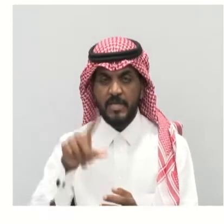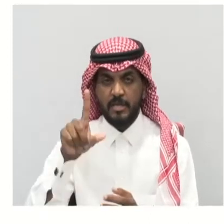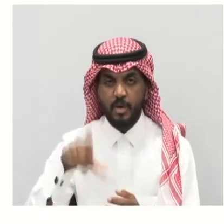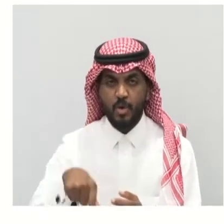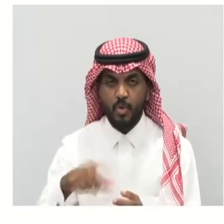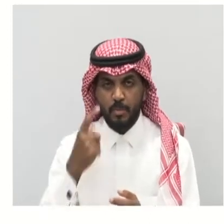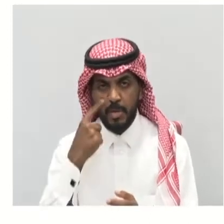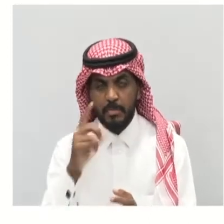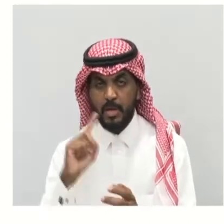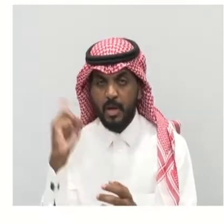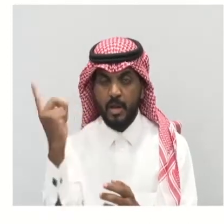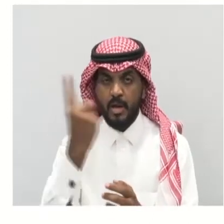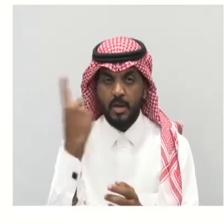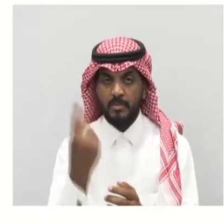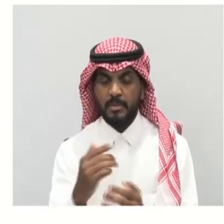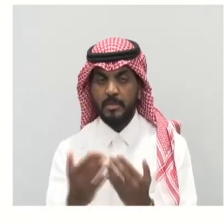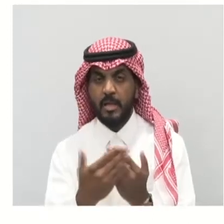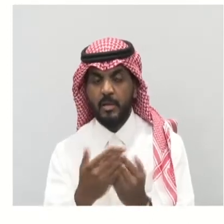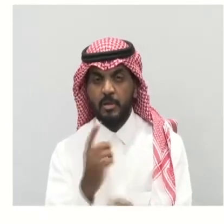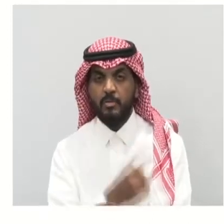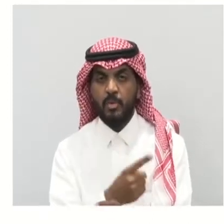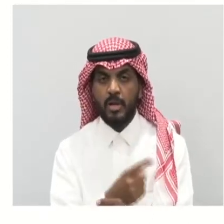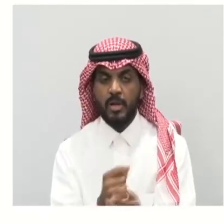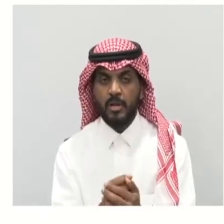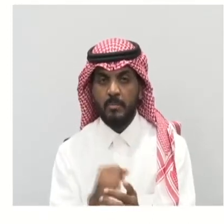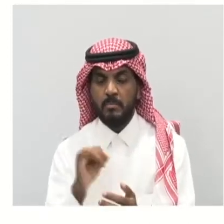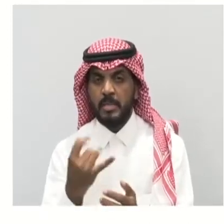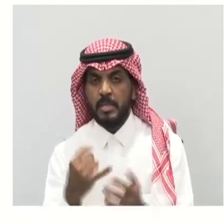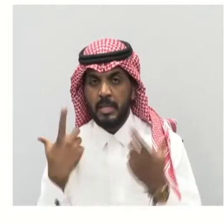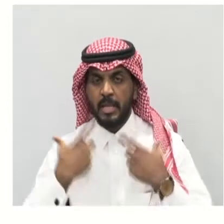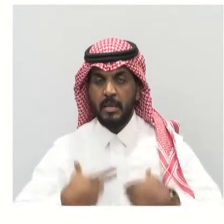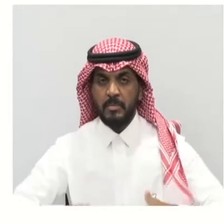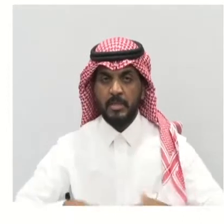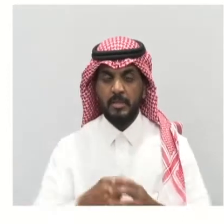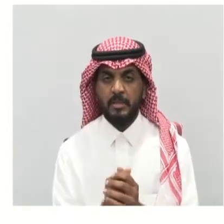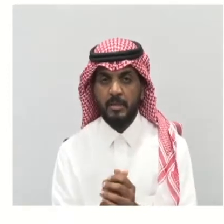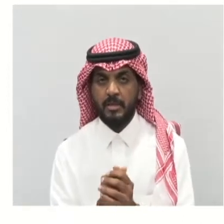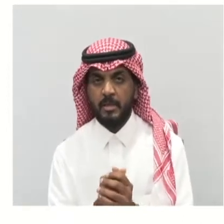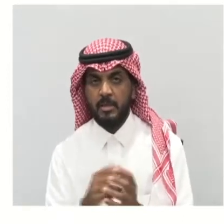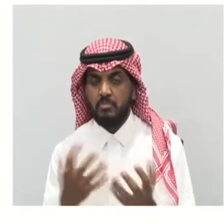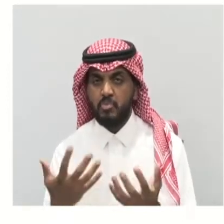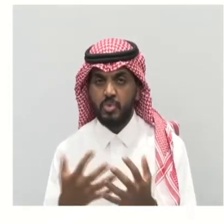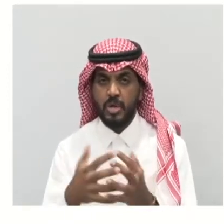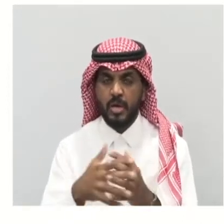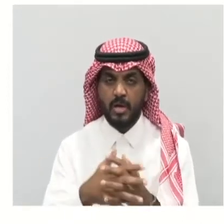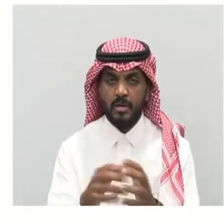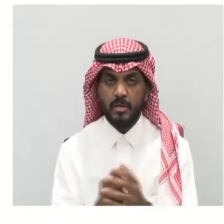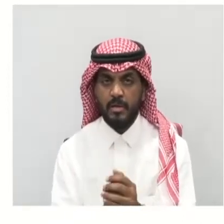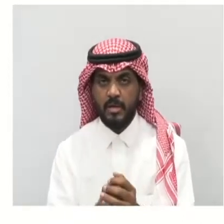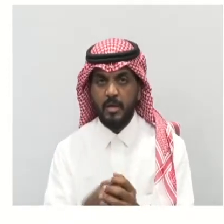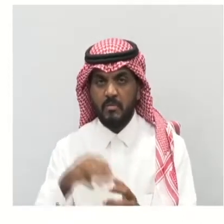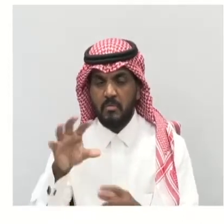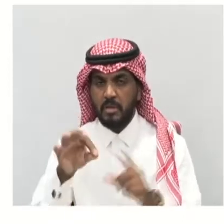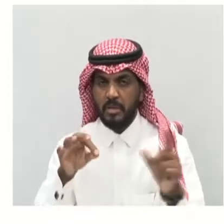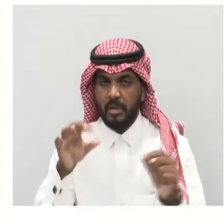البيئة العالمي طلب المعلم من تلاميذه المشاركة